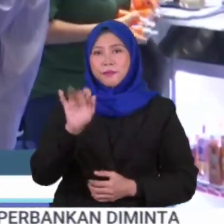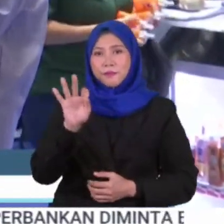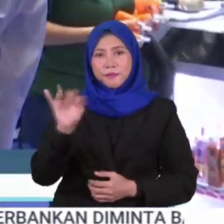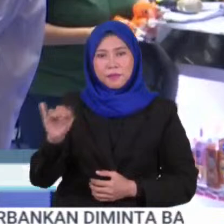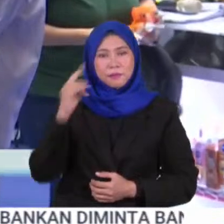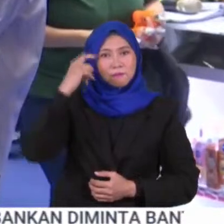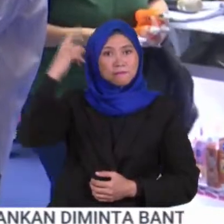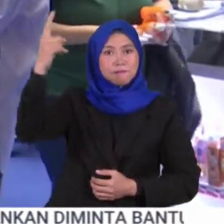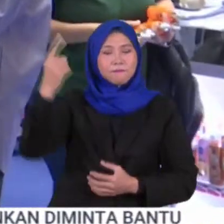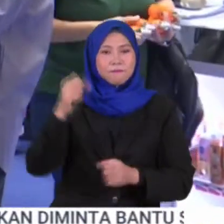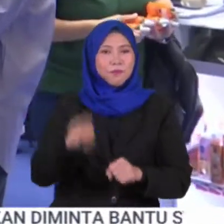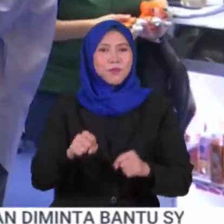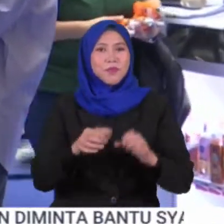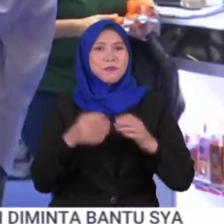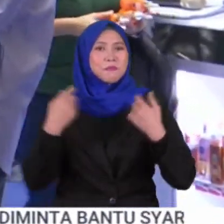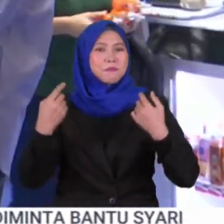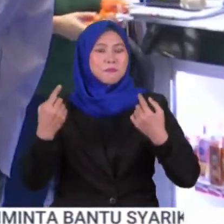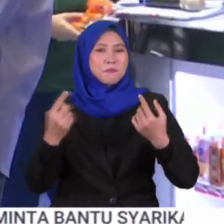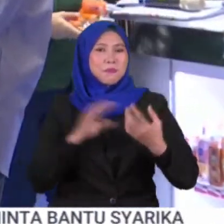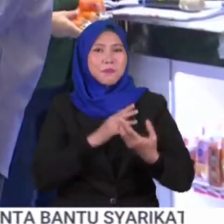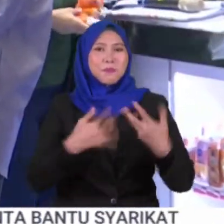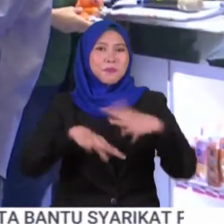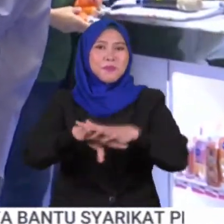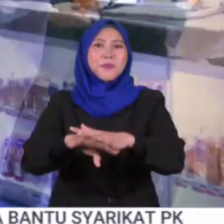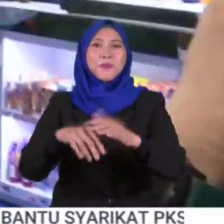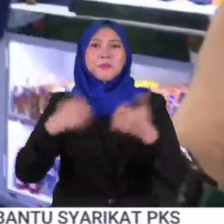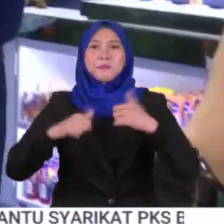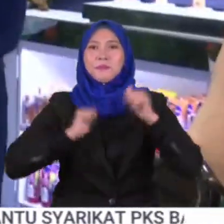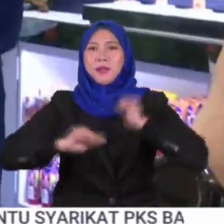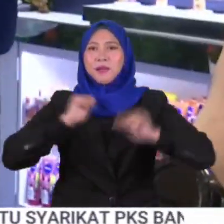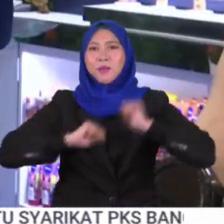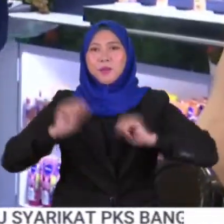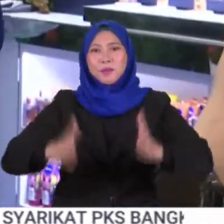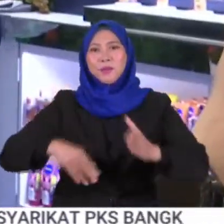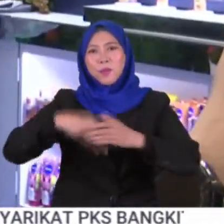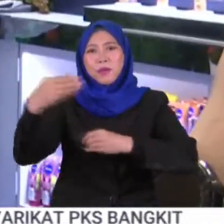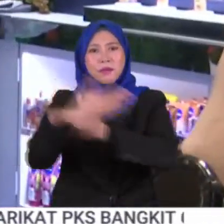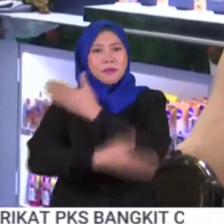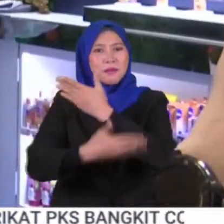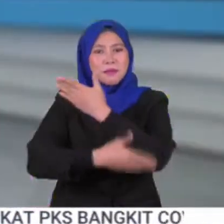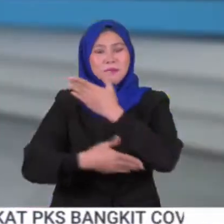memasang impian untuk bergandingan dengan pelakon luar negara terutama dalam filem aksi.